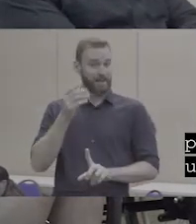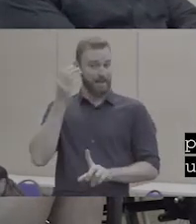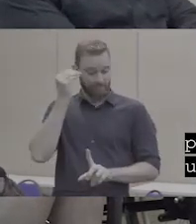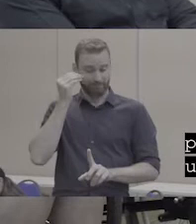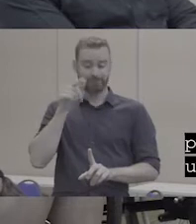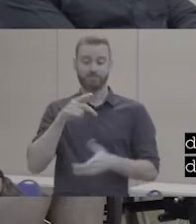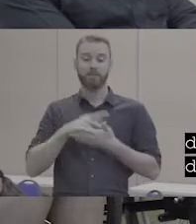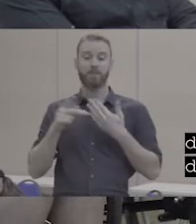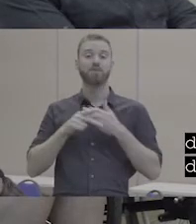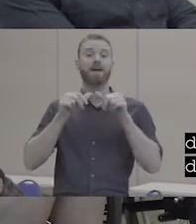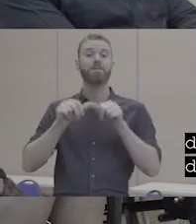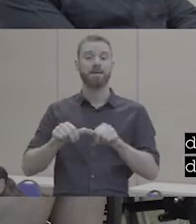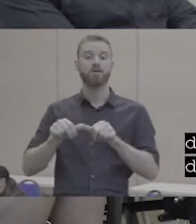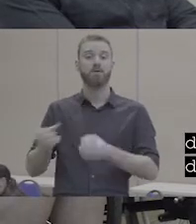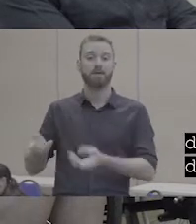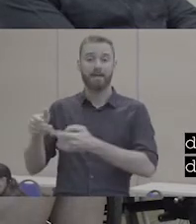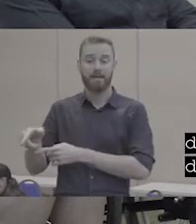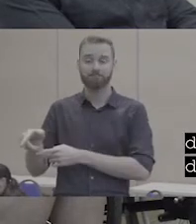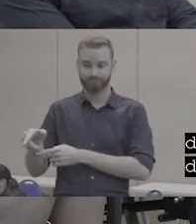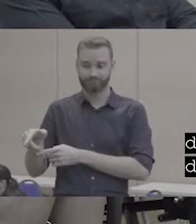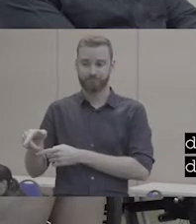rappelons-nous, là, un projet d'habitation, ça prend...